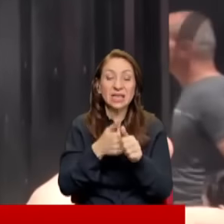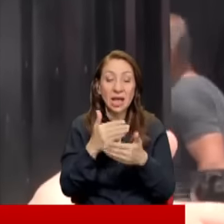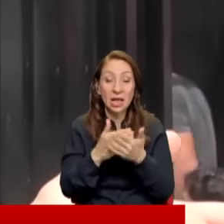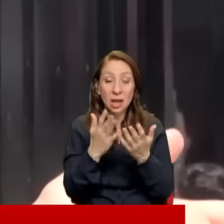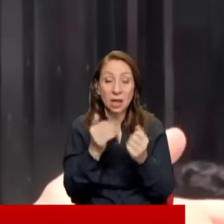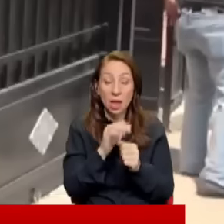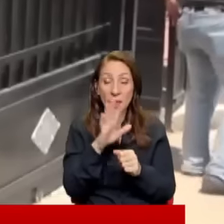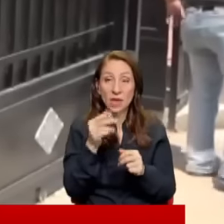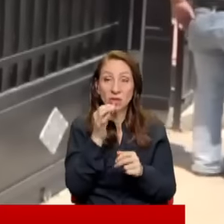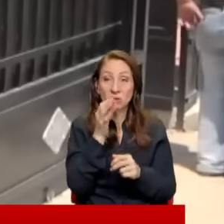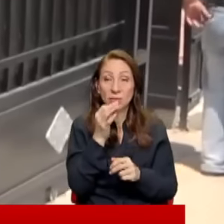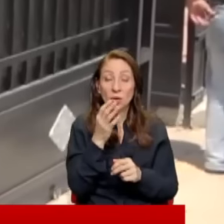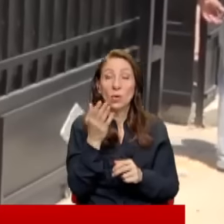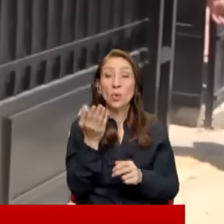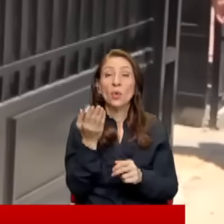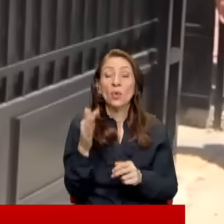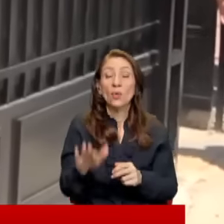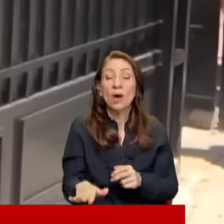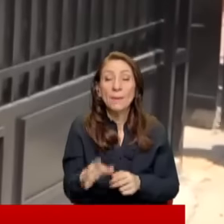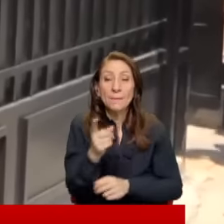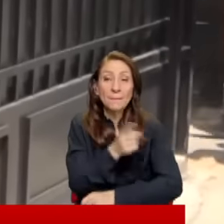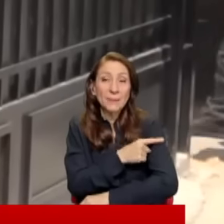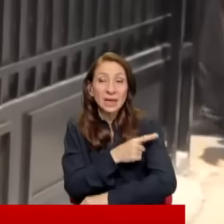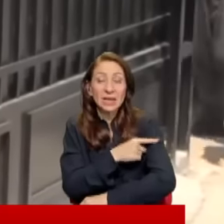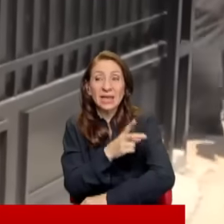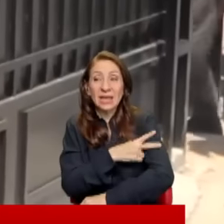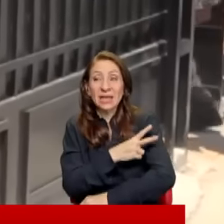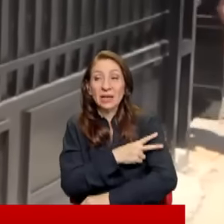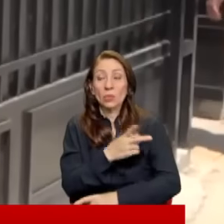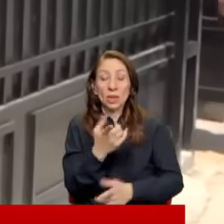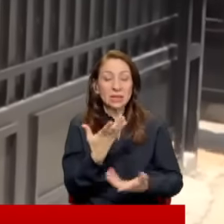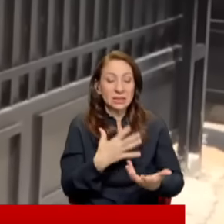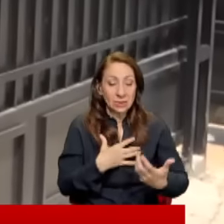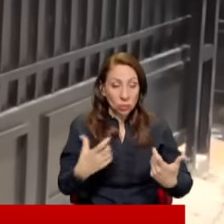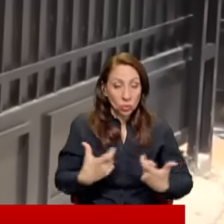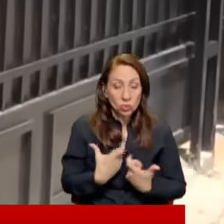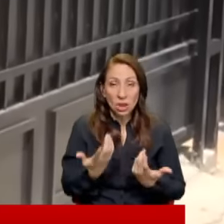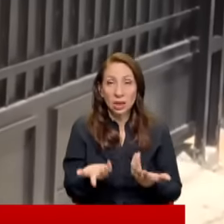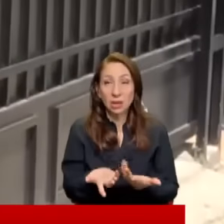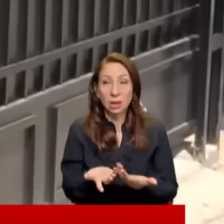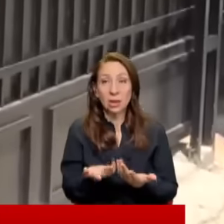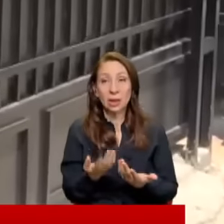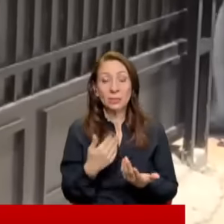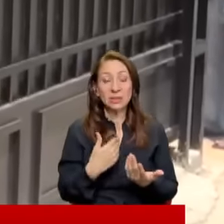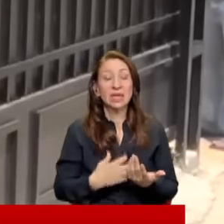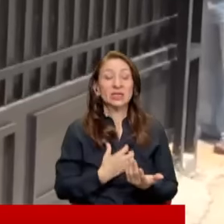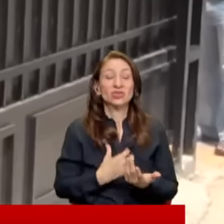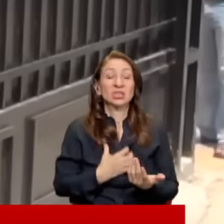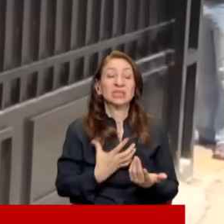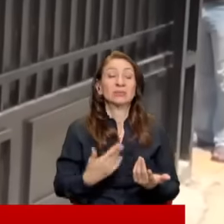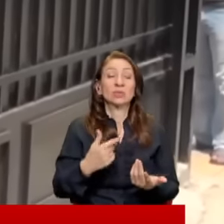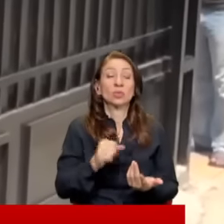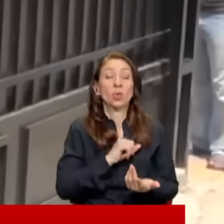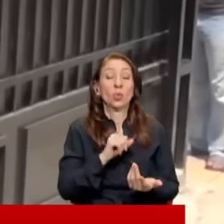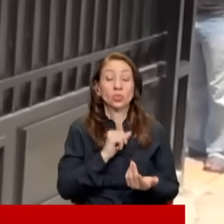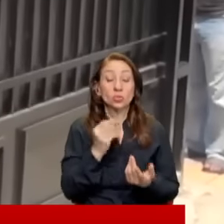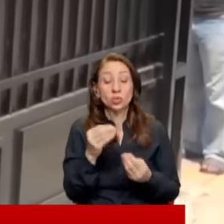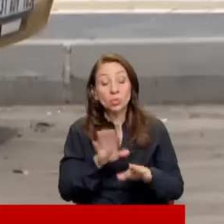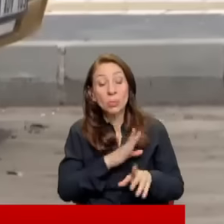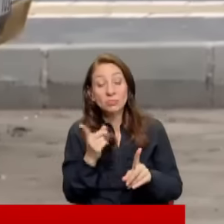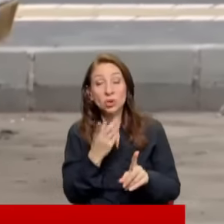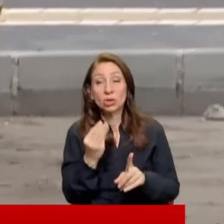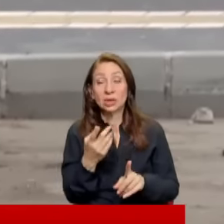alanların hepsi Acemi Yani bir sınıflar ik sınıf var Bunlar nasıl şimdi kendilerini korusun ki yani biz endişeliyiz yani biz korkuyoruz çocuğumuza bir